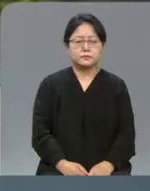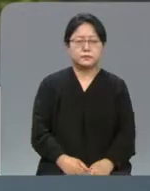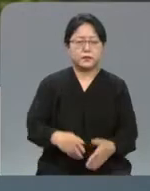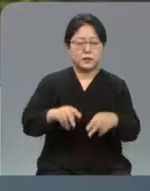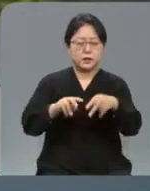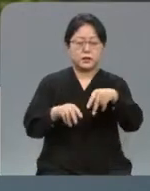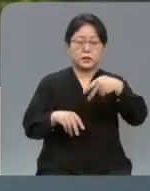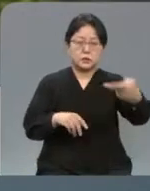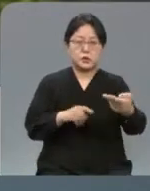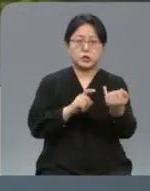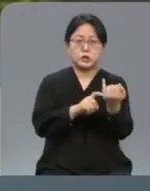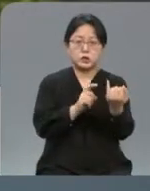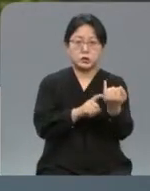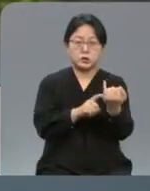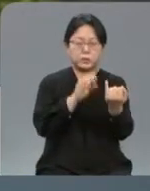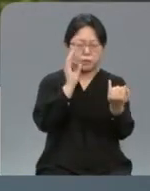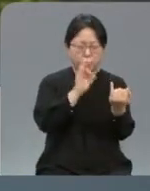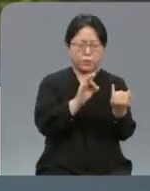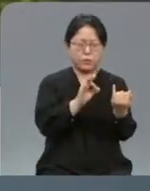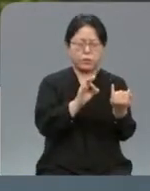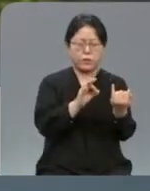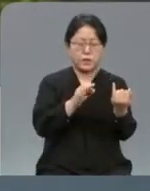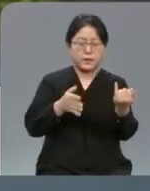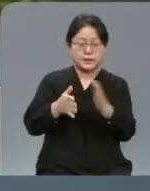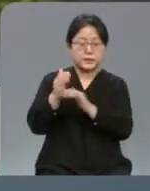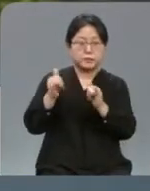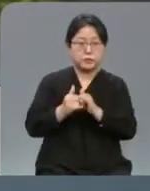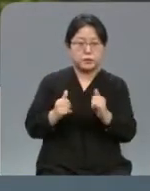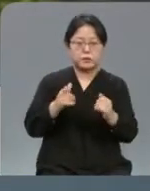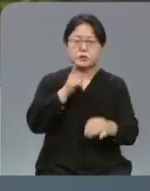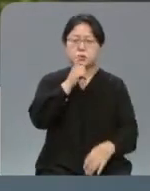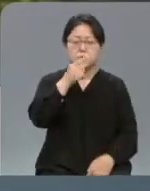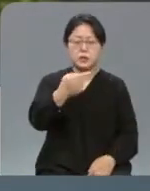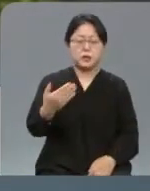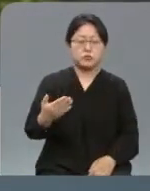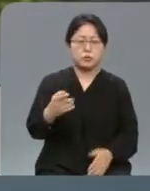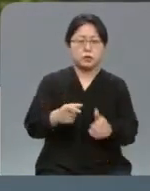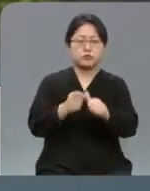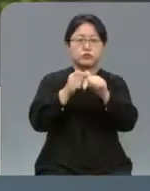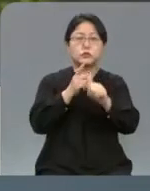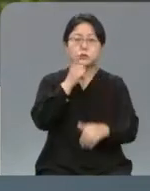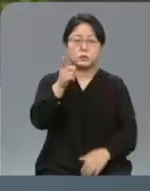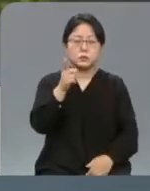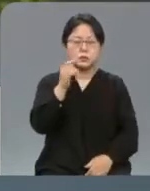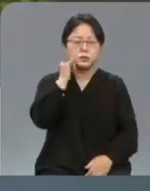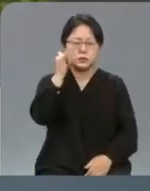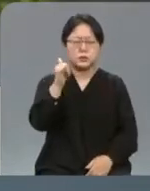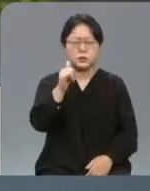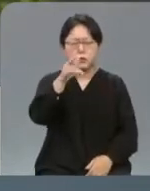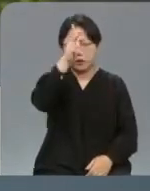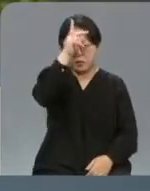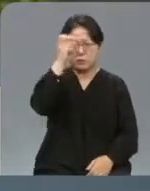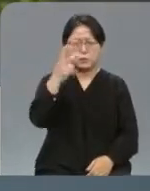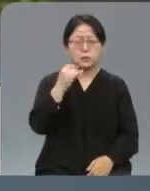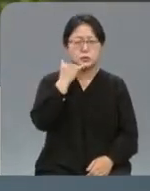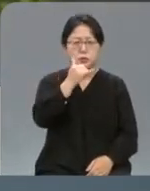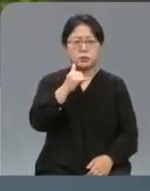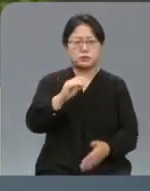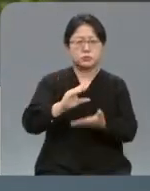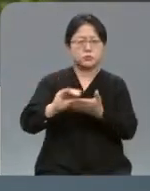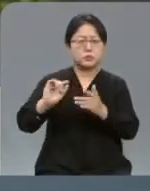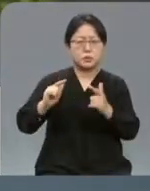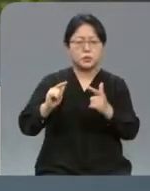길가에 쓰러진 50대 여성을 보고 지나가던 시민이 1 2부에 9급 요청을 했는데 경찰에 신고 하려면 추동 하지 않아